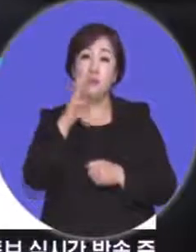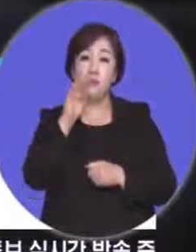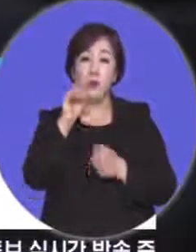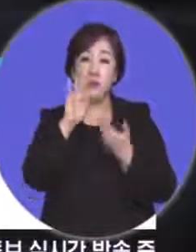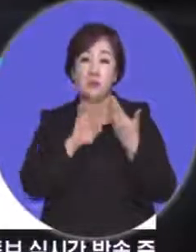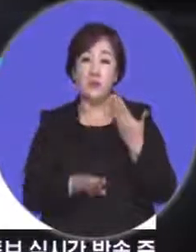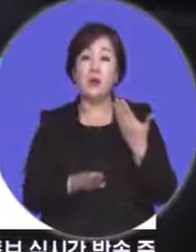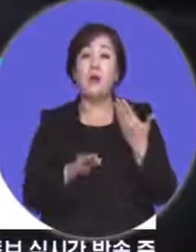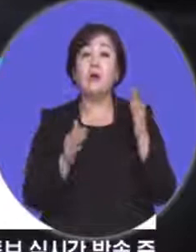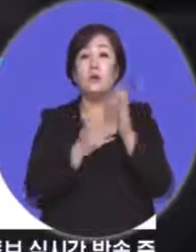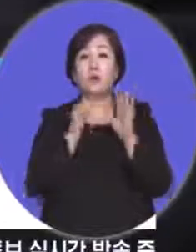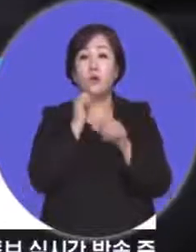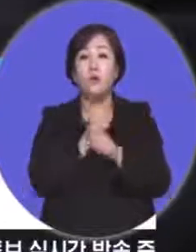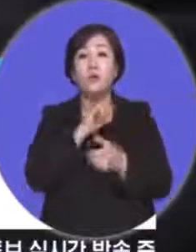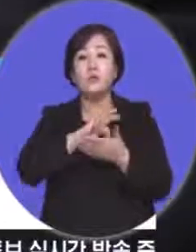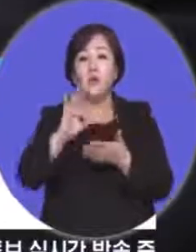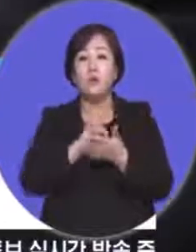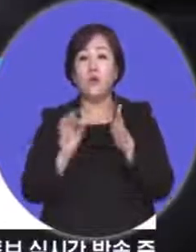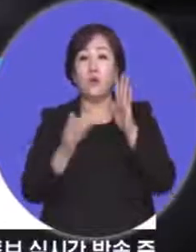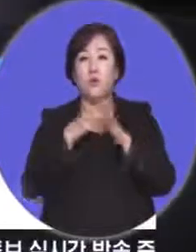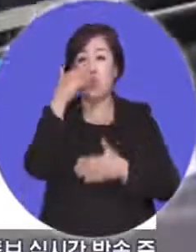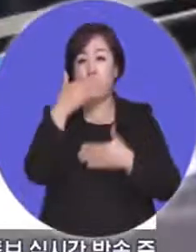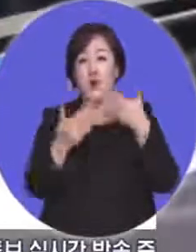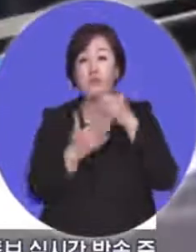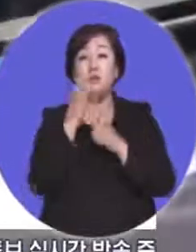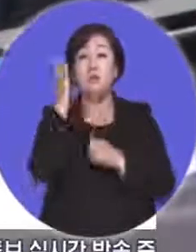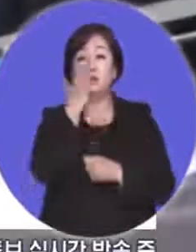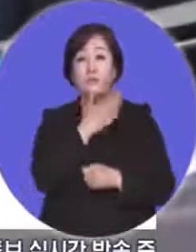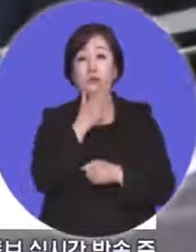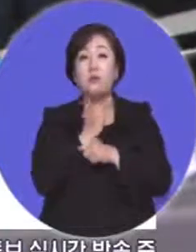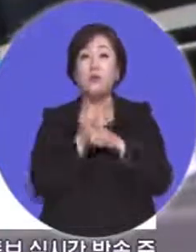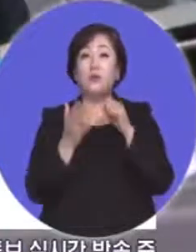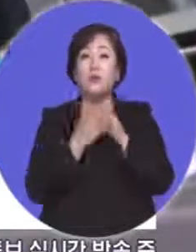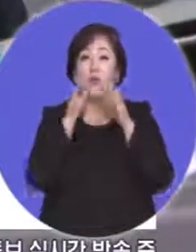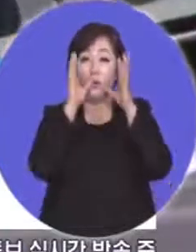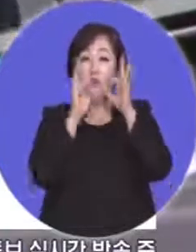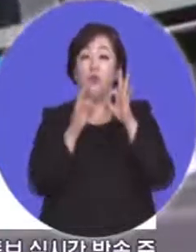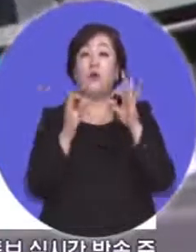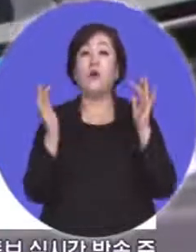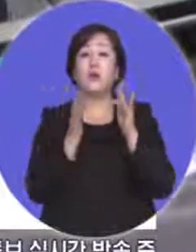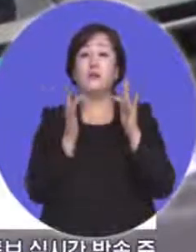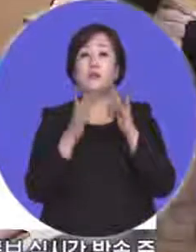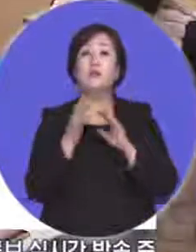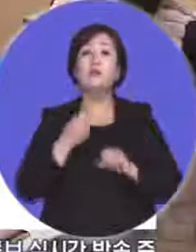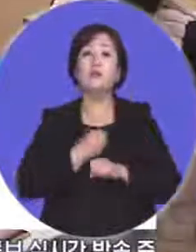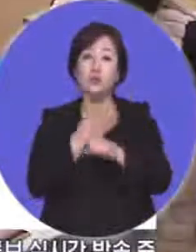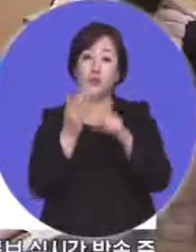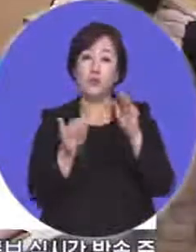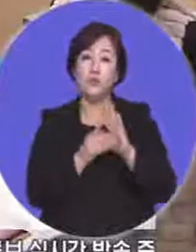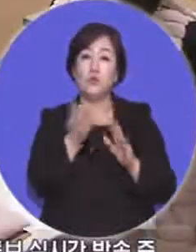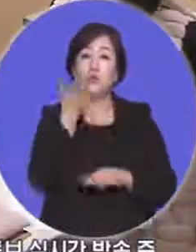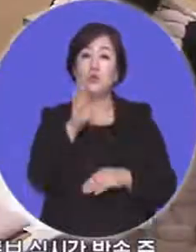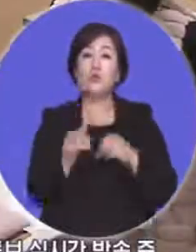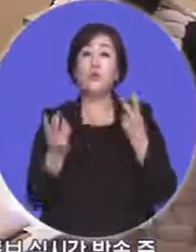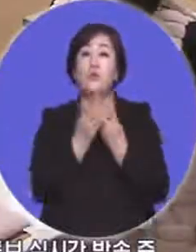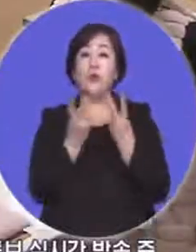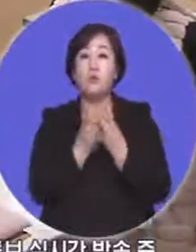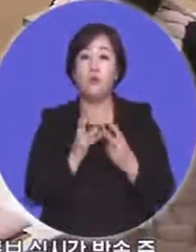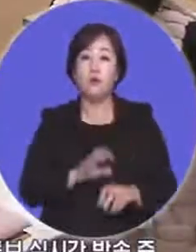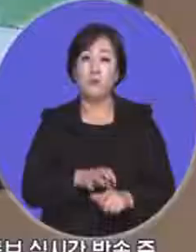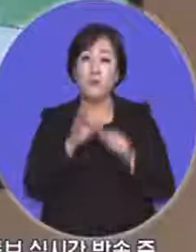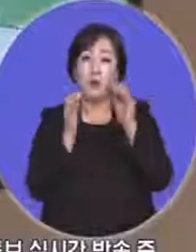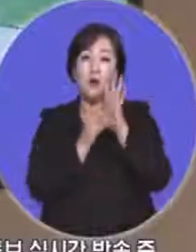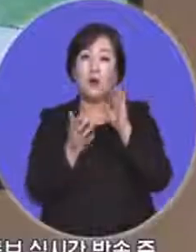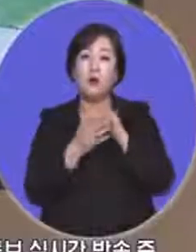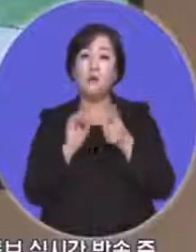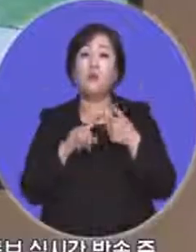이하로 해서 이렇게 또 화질도 훨씬 더 좋고 또 쉽게 동영상을 제작해서 송출할 수 있. 이 같은 학교의